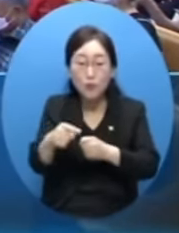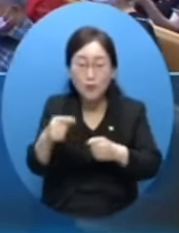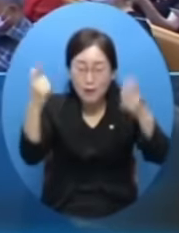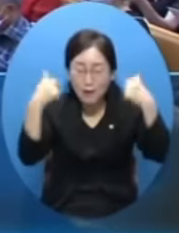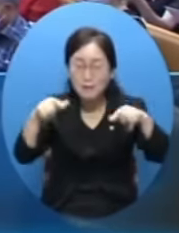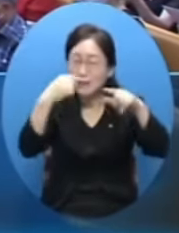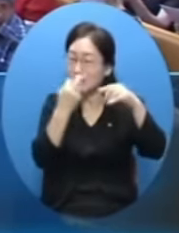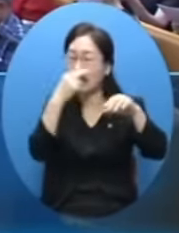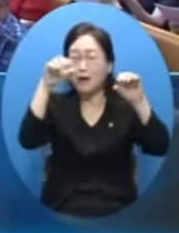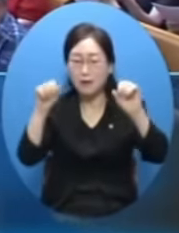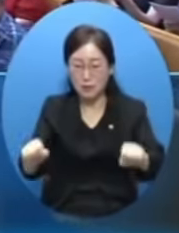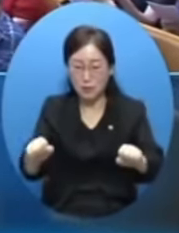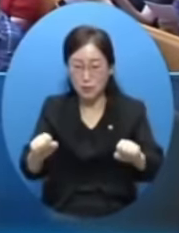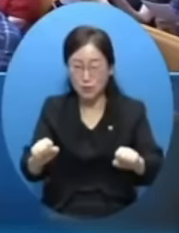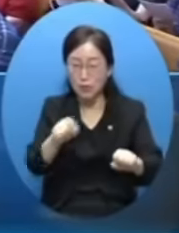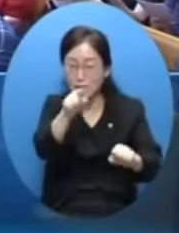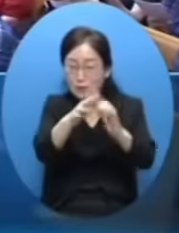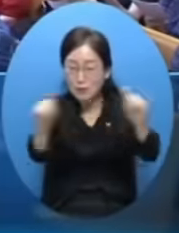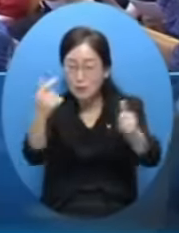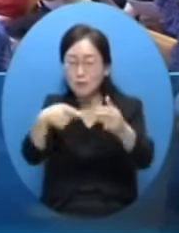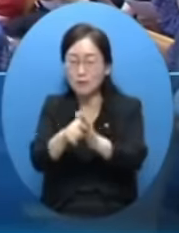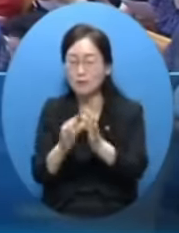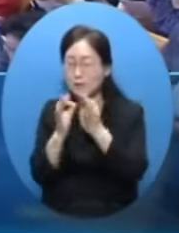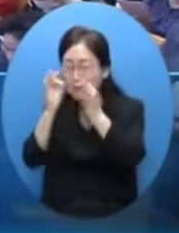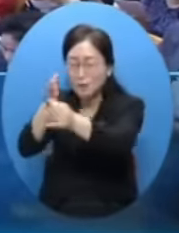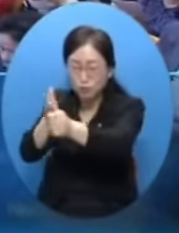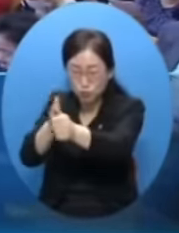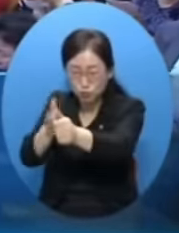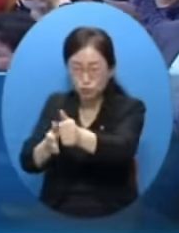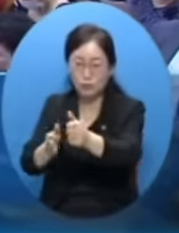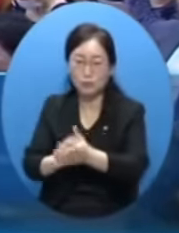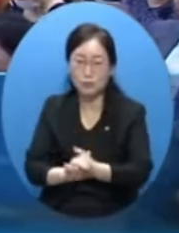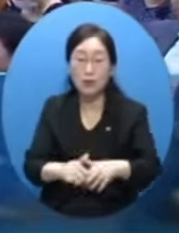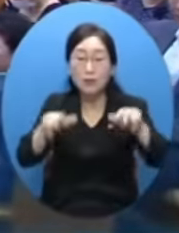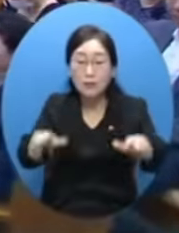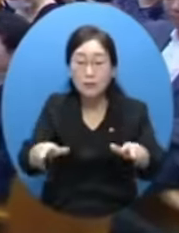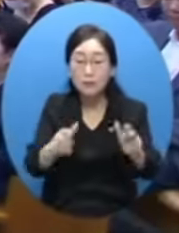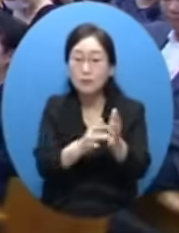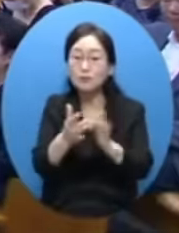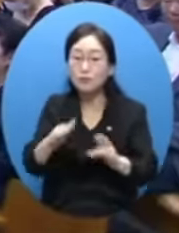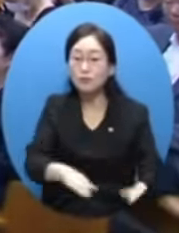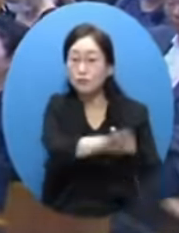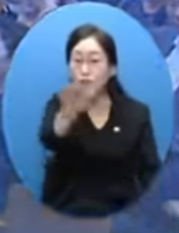살아계셔서 그들을 위하여 간구하심이라. 지금도 예수님을 위해서